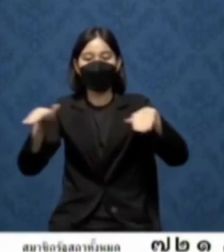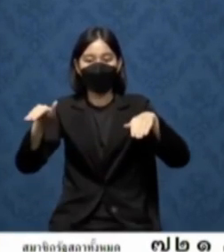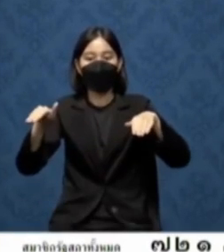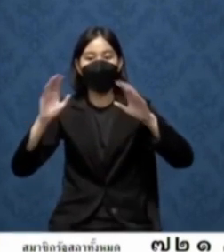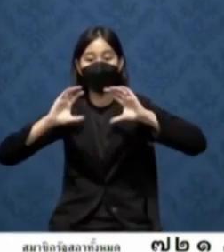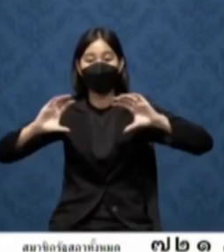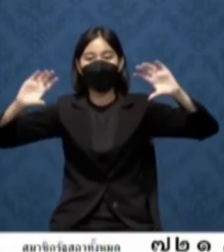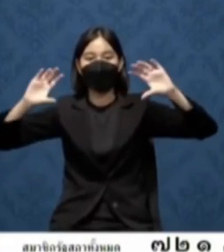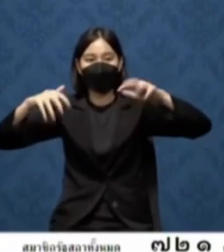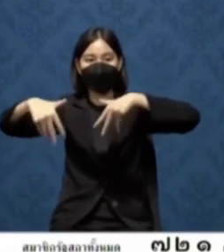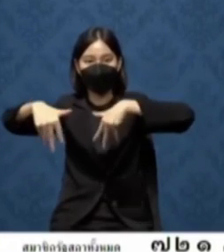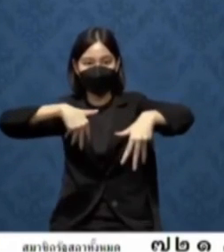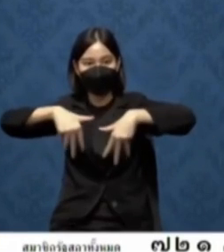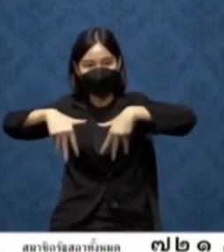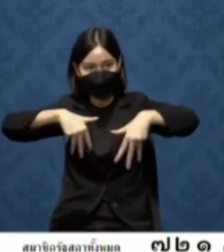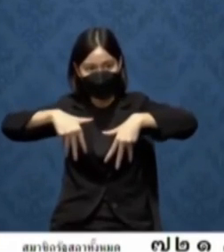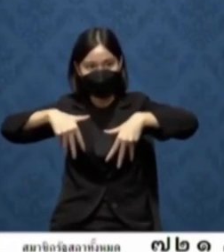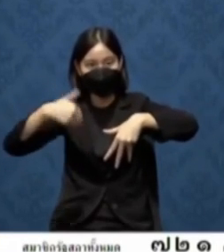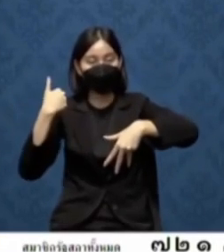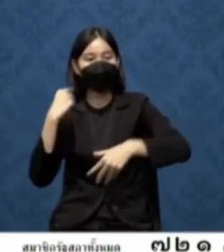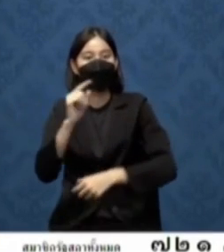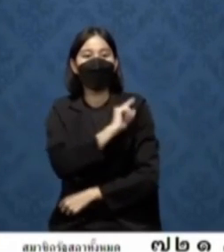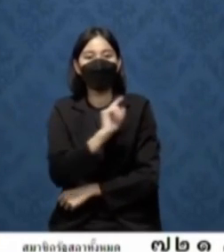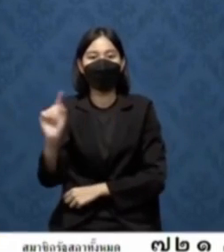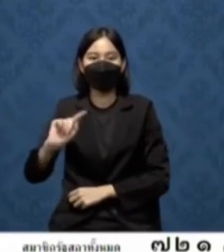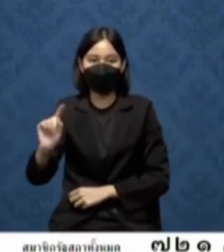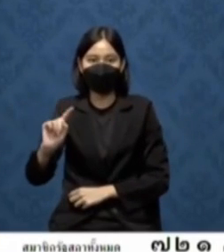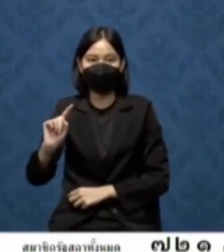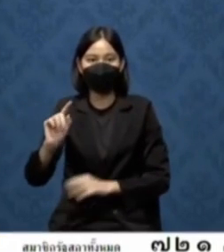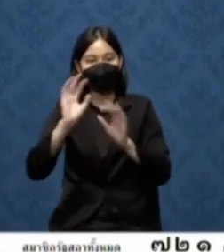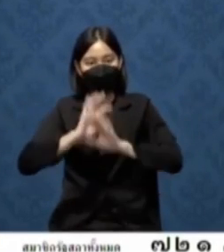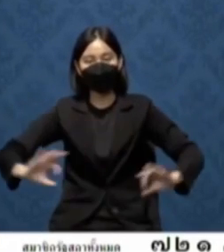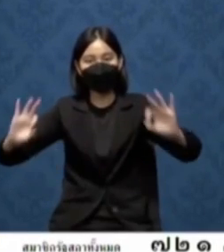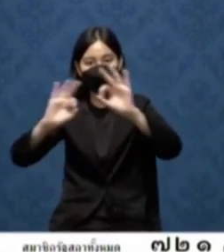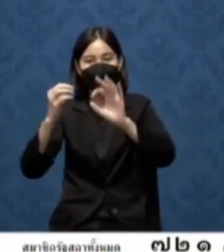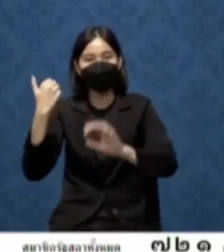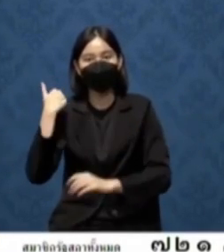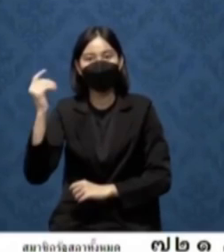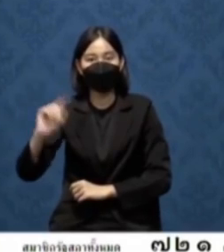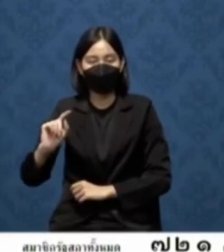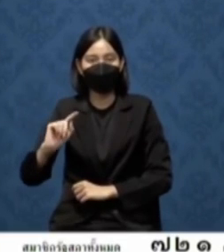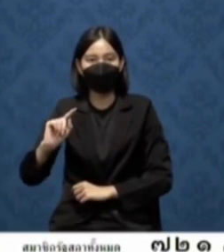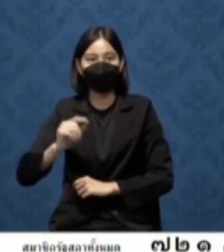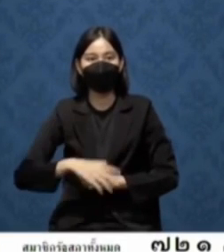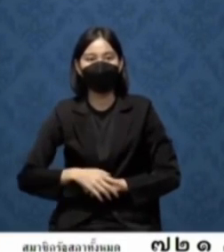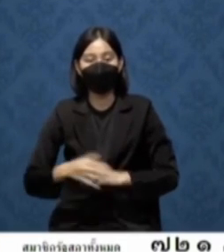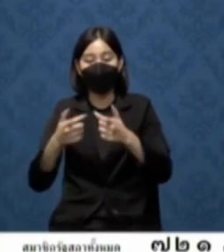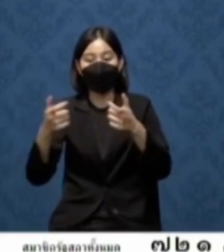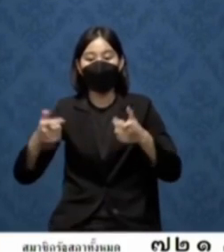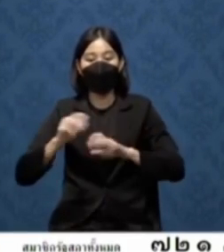การส่วนภูมิภาคจะมีบทบาทอย่างไรจำเป็นอีกหรือไม่ร่างปลดล็อกท้องถิ่น